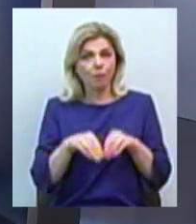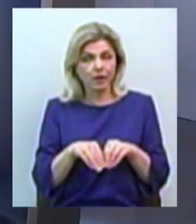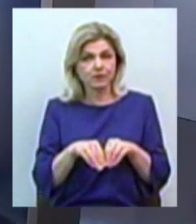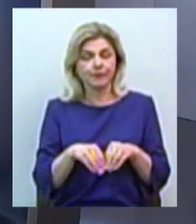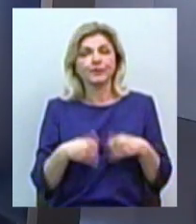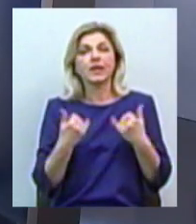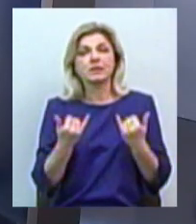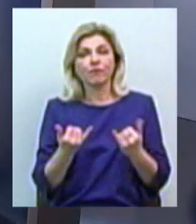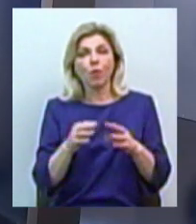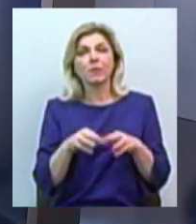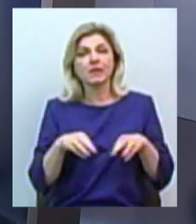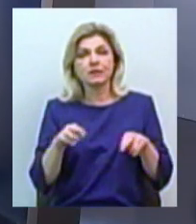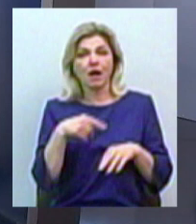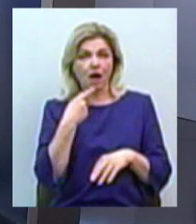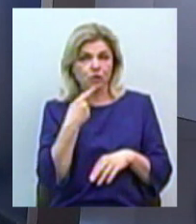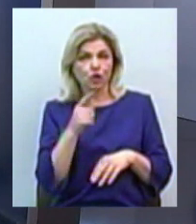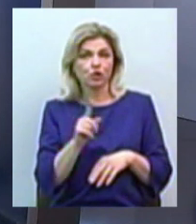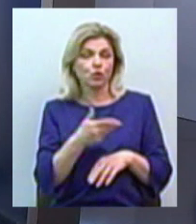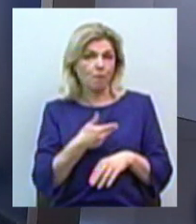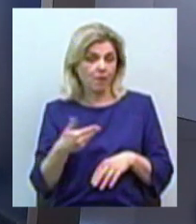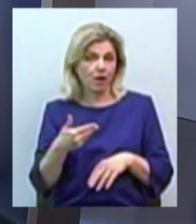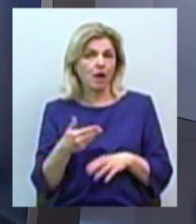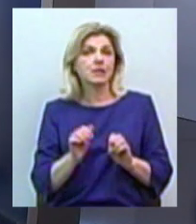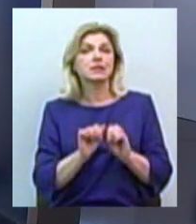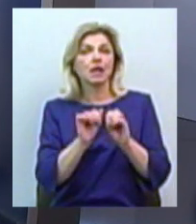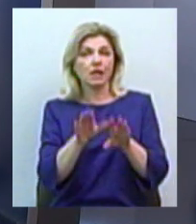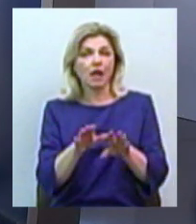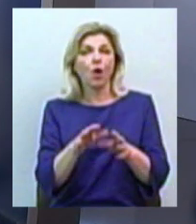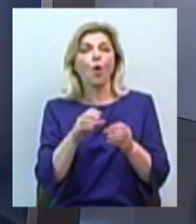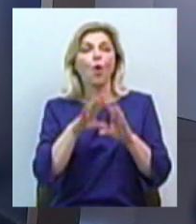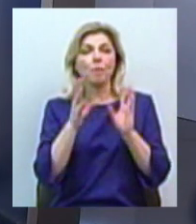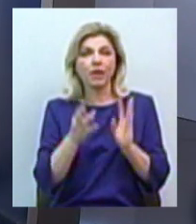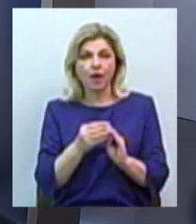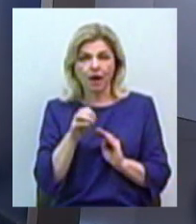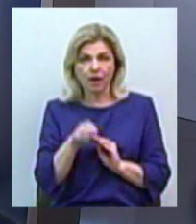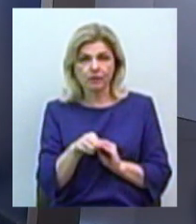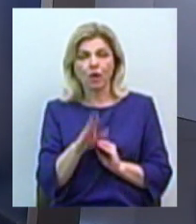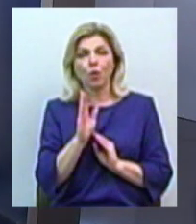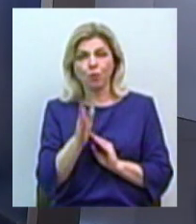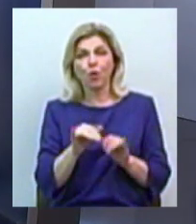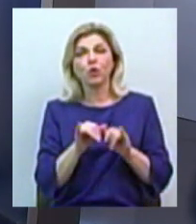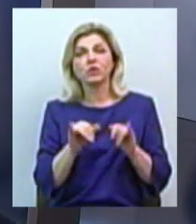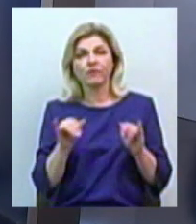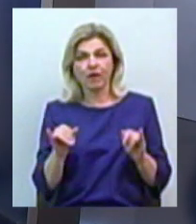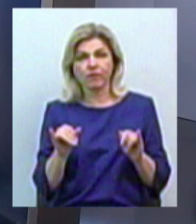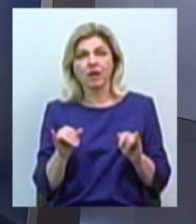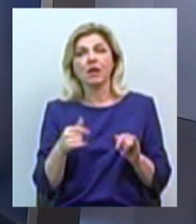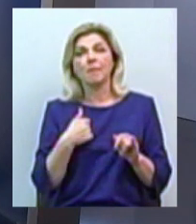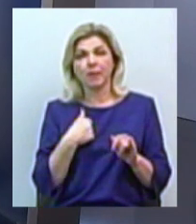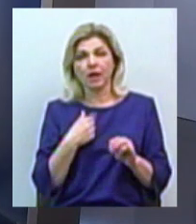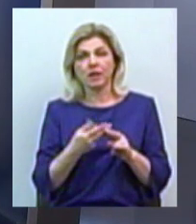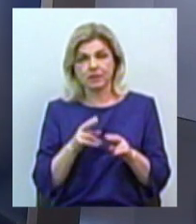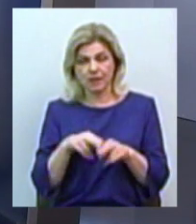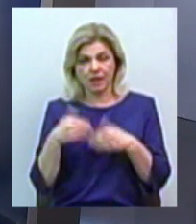міністерство каже, що ми будемо, здається, маємо об'єкт в концесію, будемо розвивати на майбутній концесіонер, і ми це закладаємо